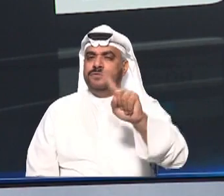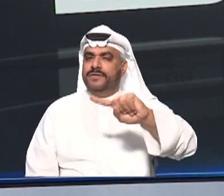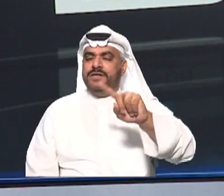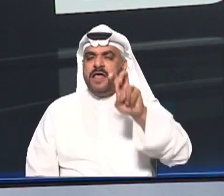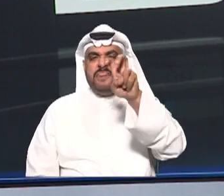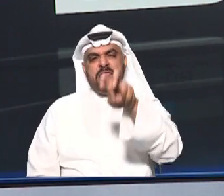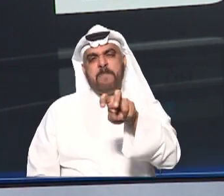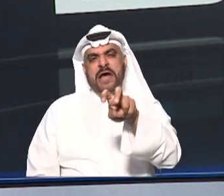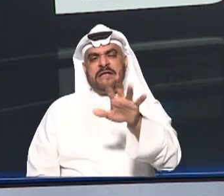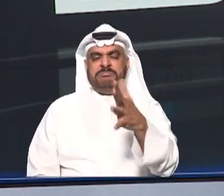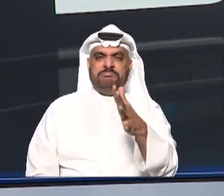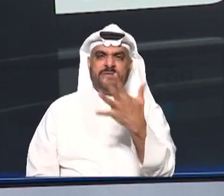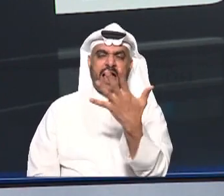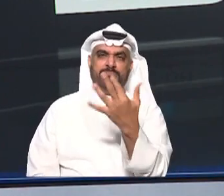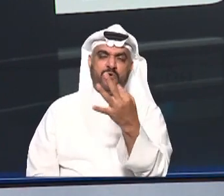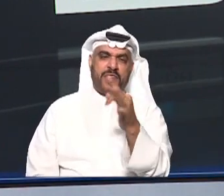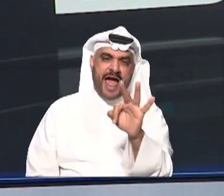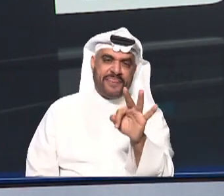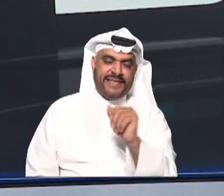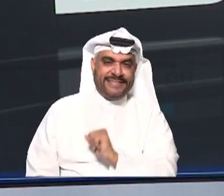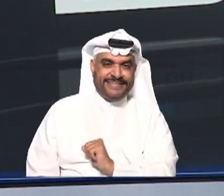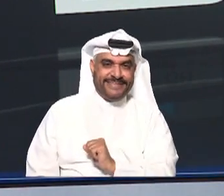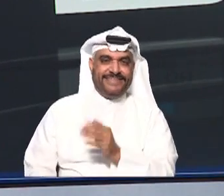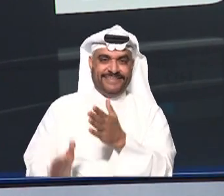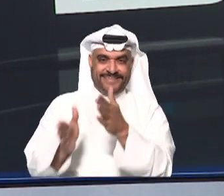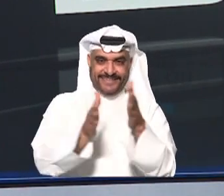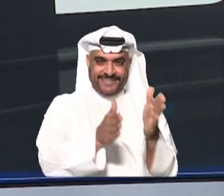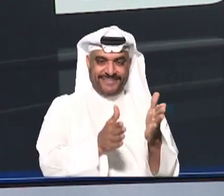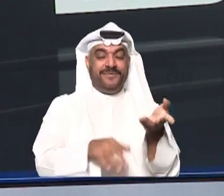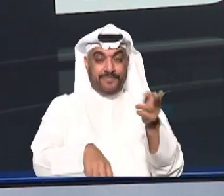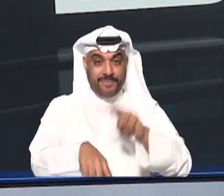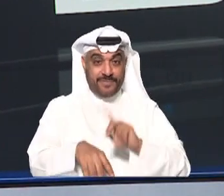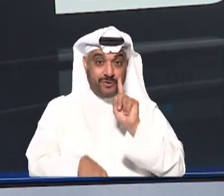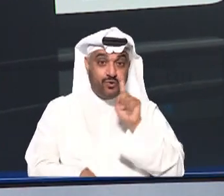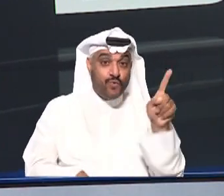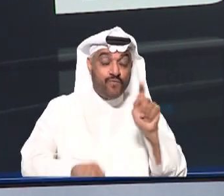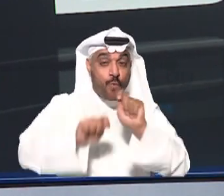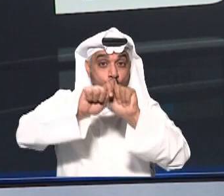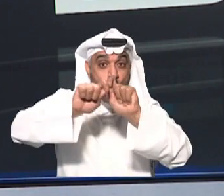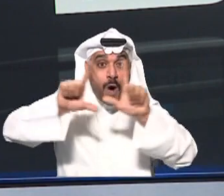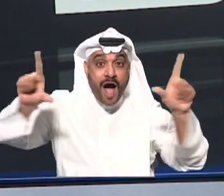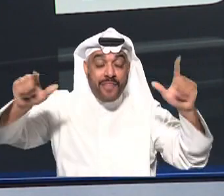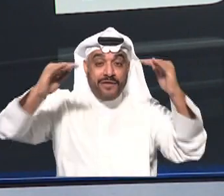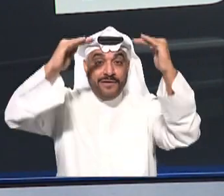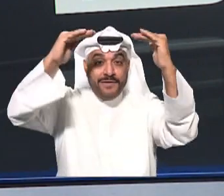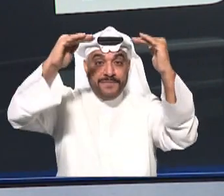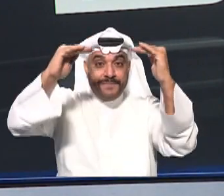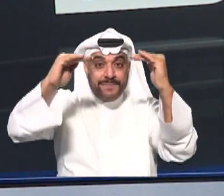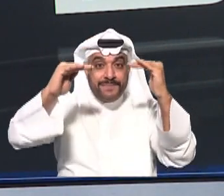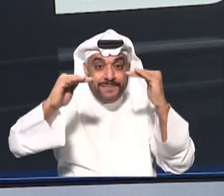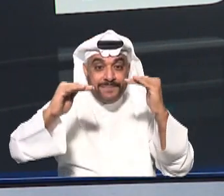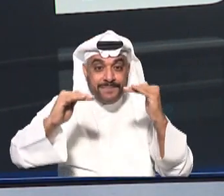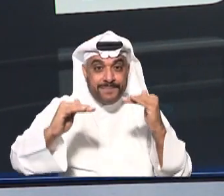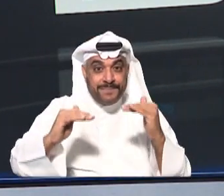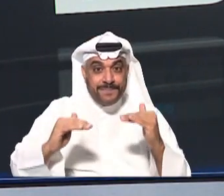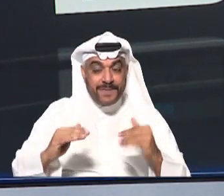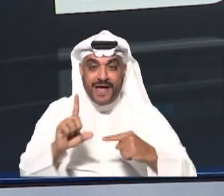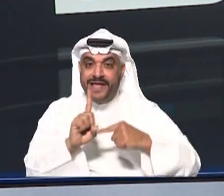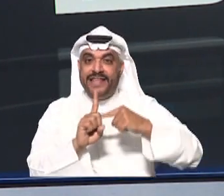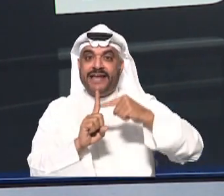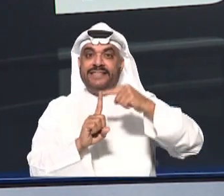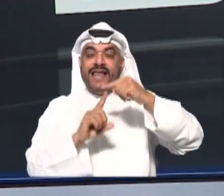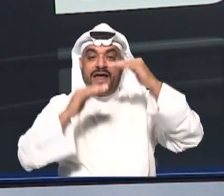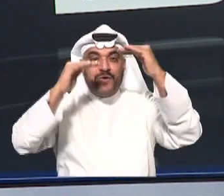إلى 35 كيلومتر الساعة. وأيضا أعزائي المشاهدين، لاحظ انخفاض ملحوظ في درجات الحرارة ما بين 37